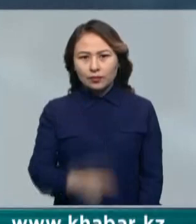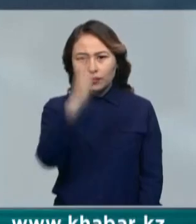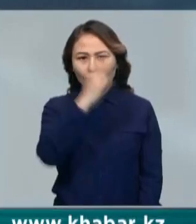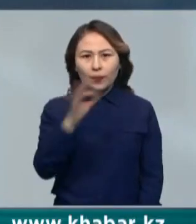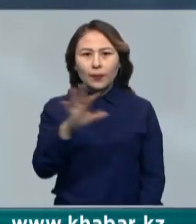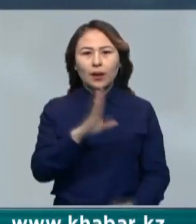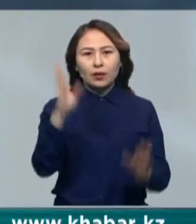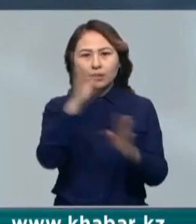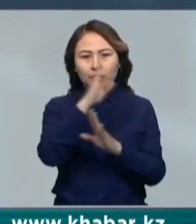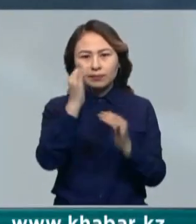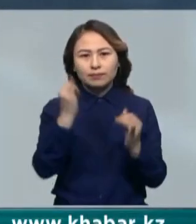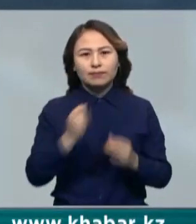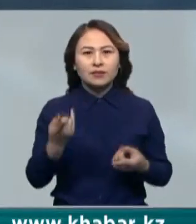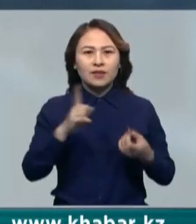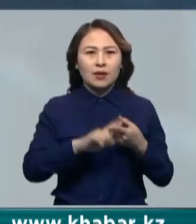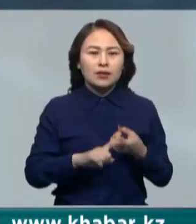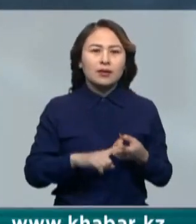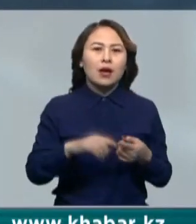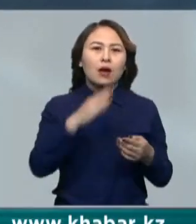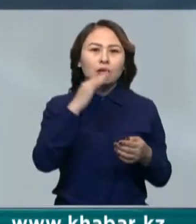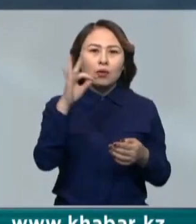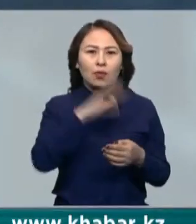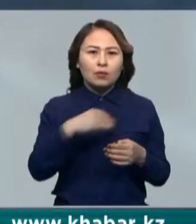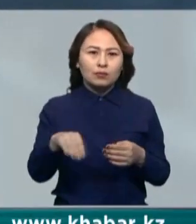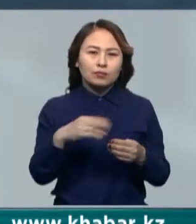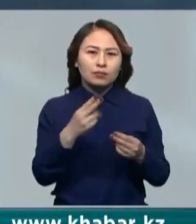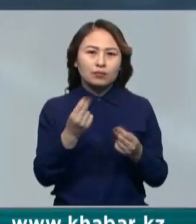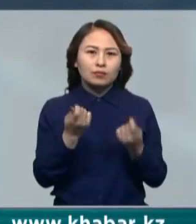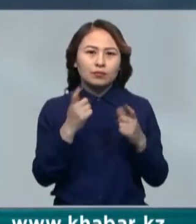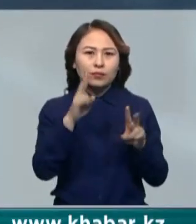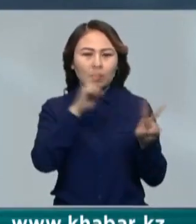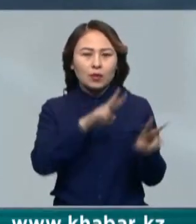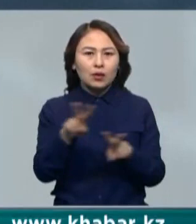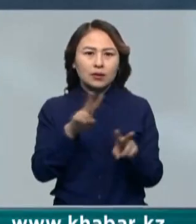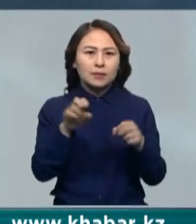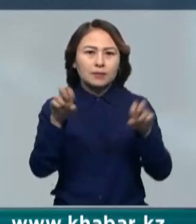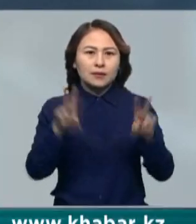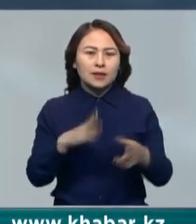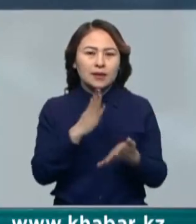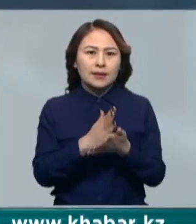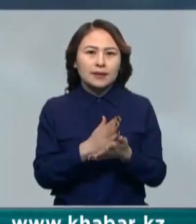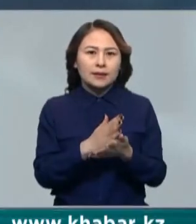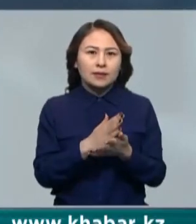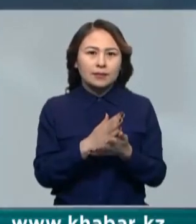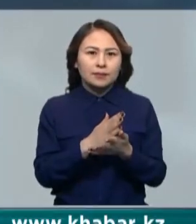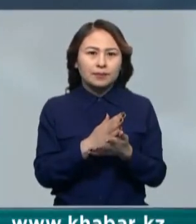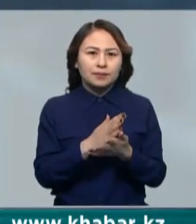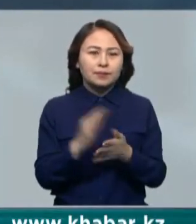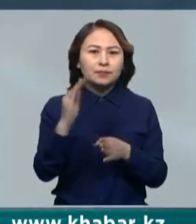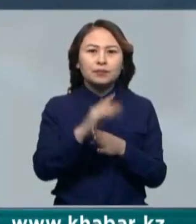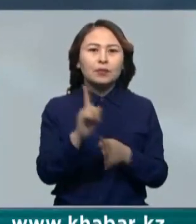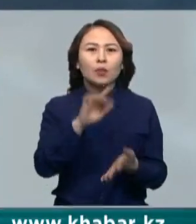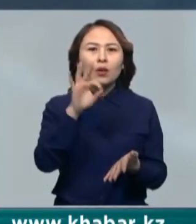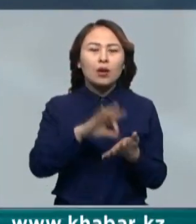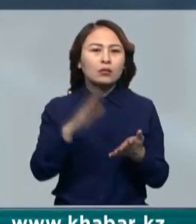Ақмола облысында ауа райының қолайсыздығына байланысты азық-түлік бағасын бақылап отыру үшін арнайы жедел желі іске қосылды. Оның